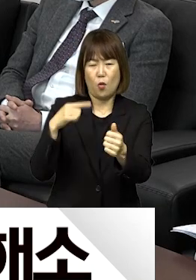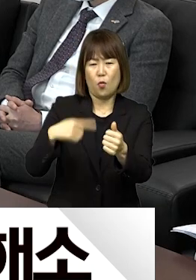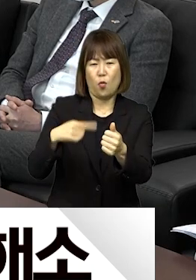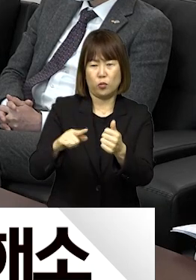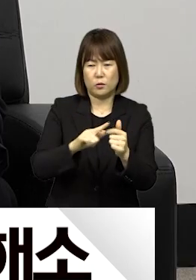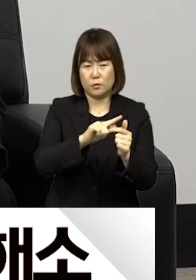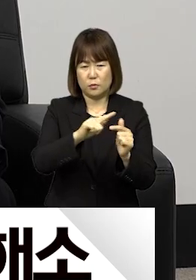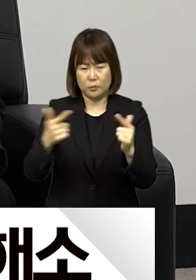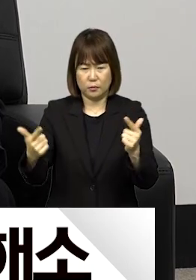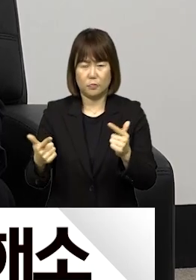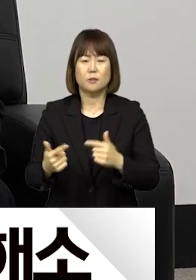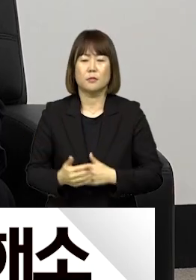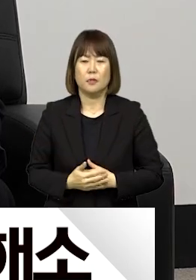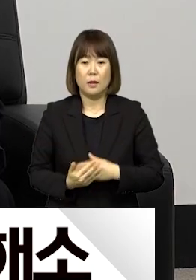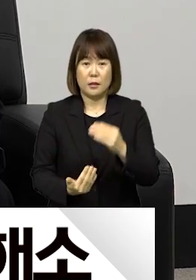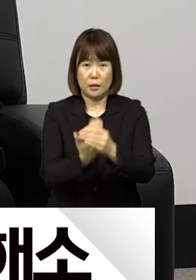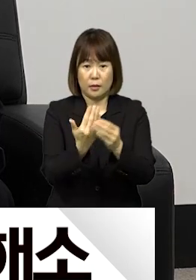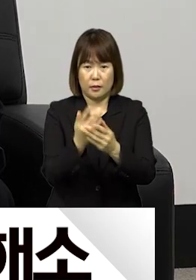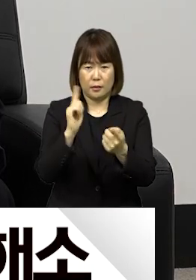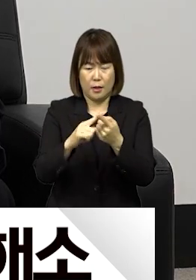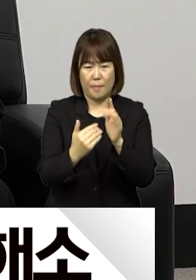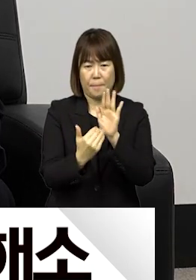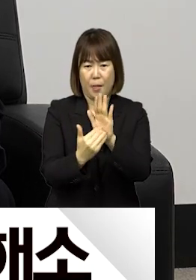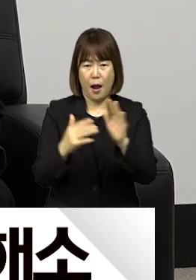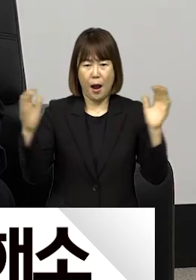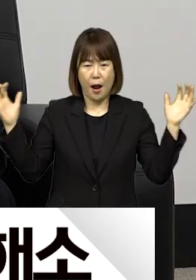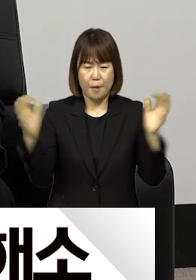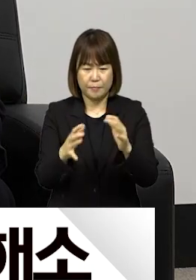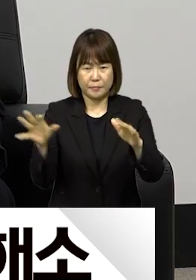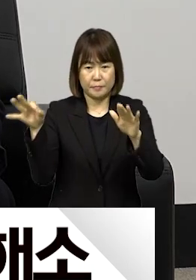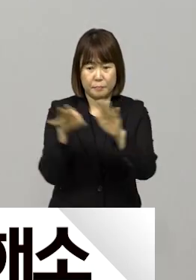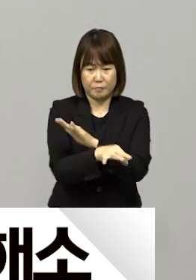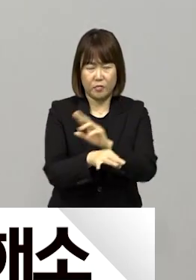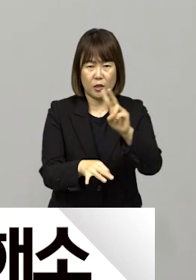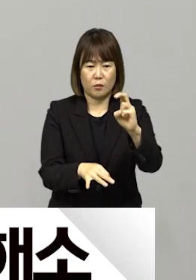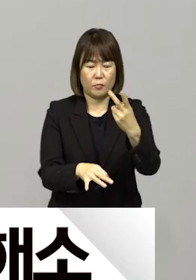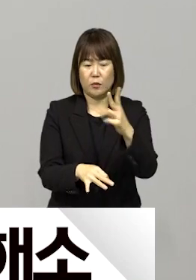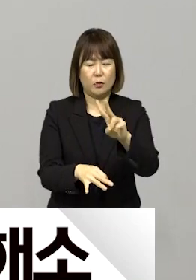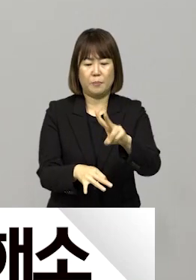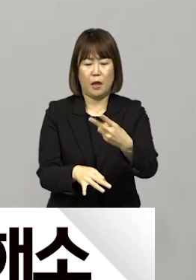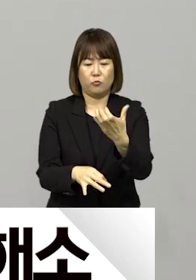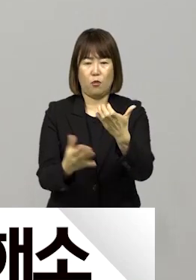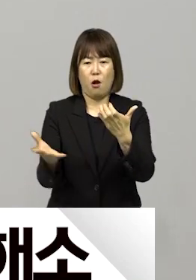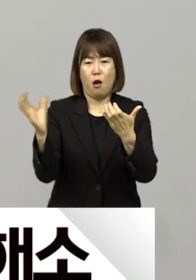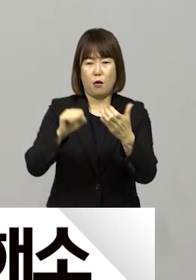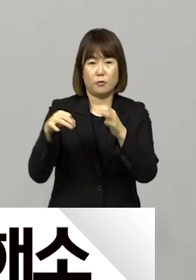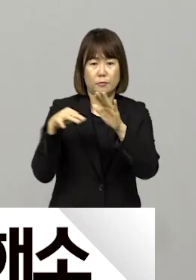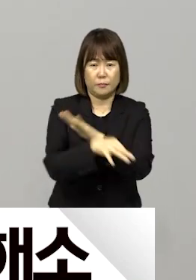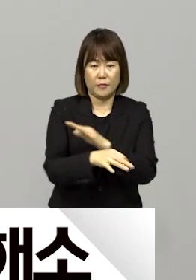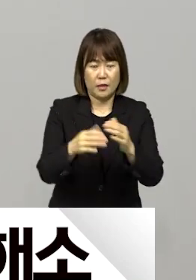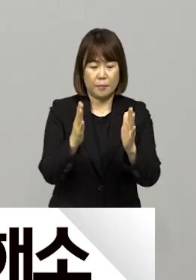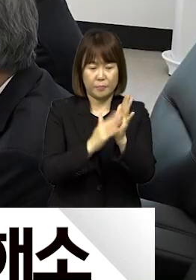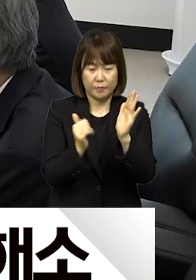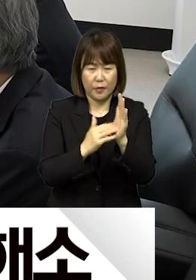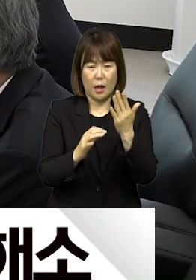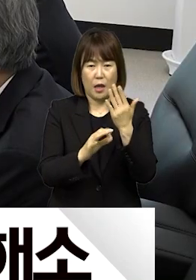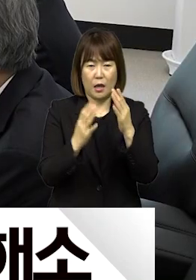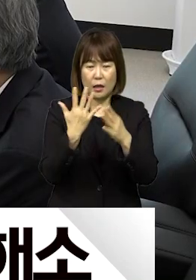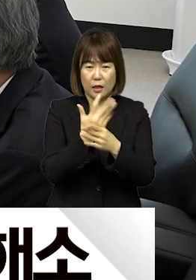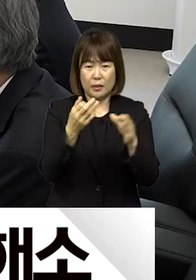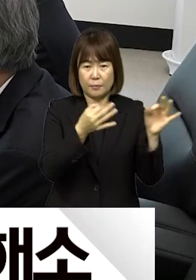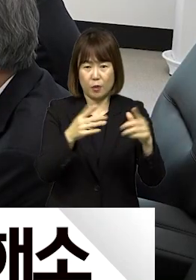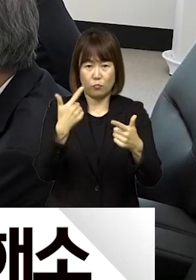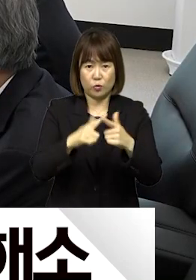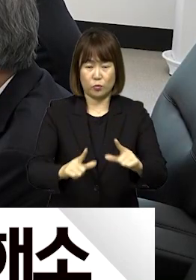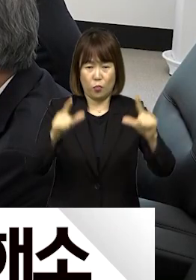다양한 체험 시설을 갖출 예정으로 총 290억원의 사업비가 투입되며 창원과 김해 밀양